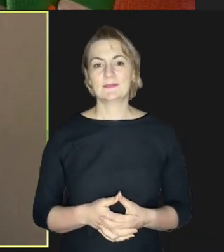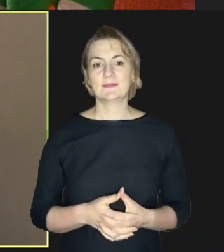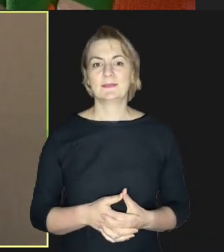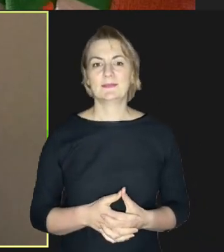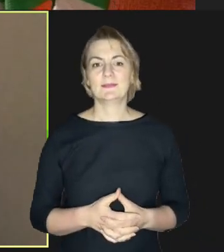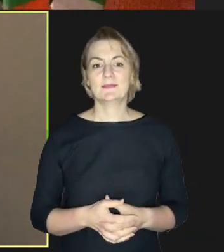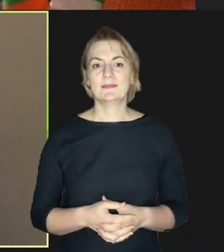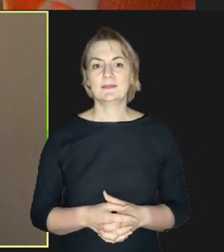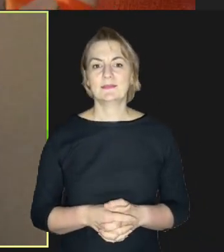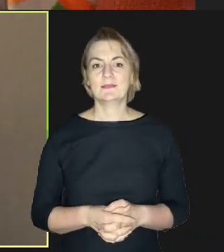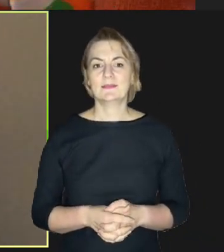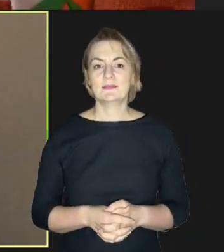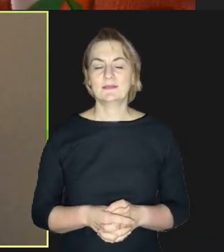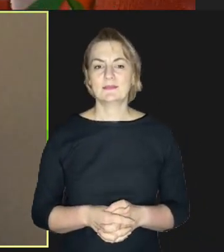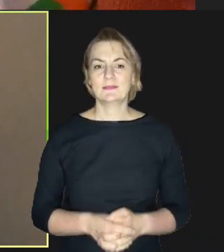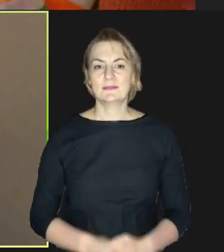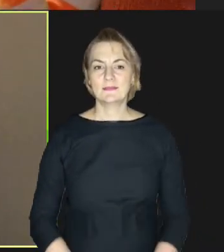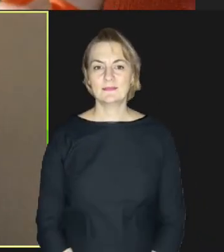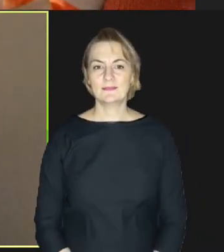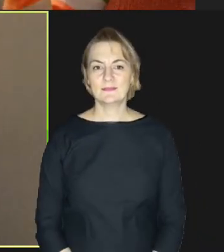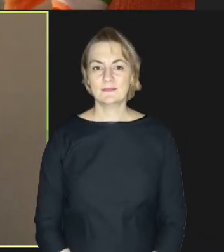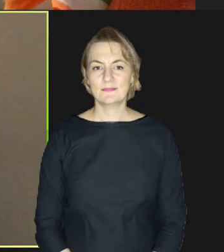Więc